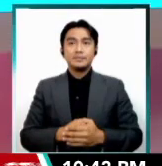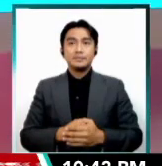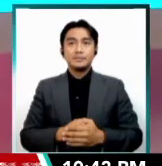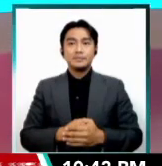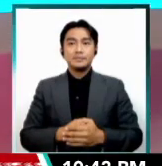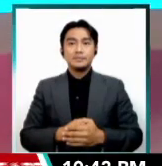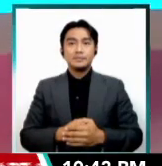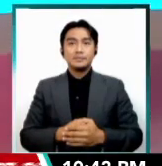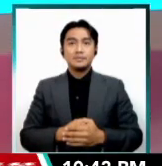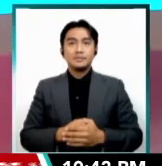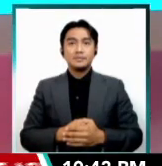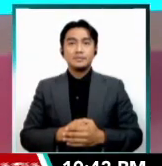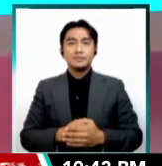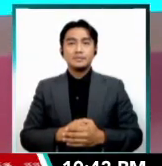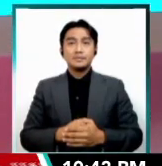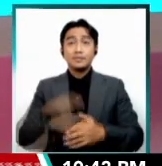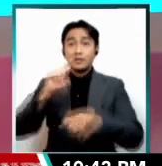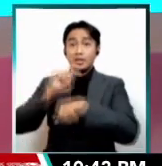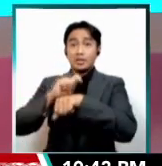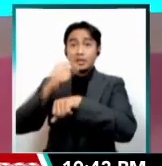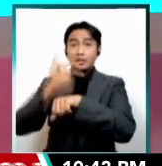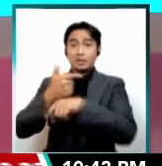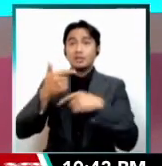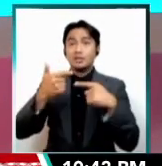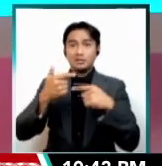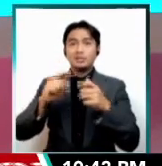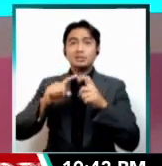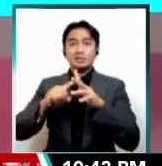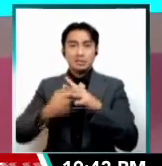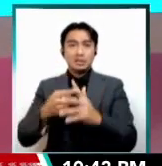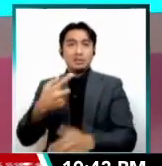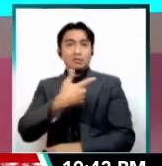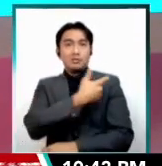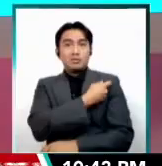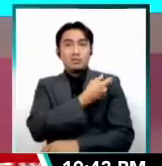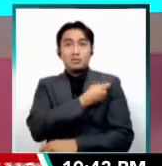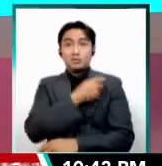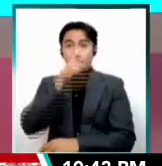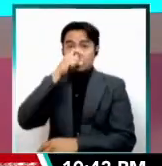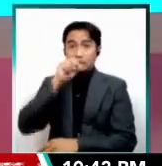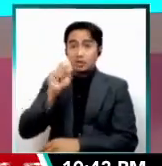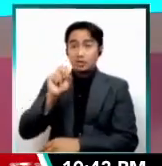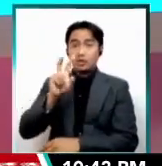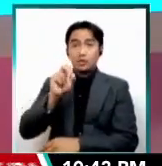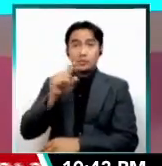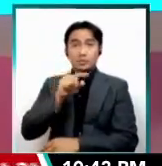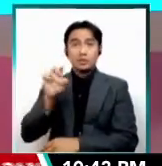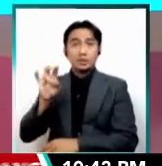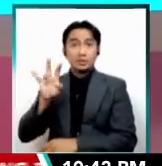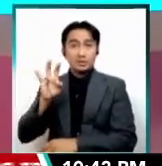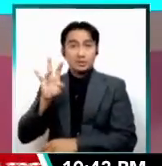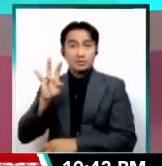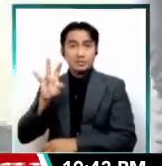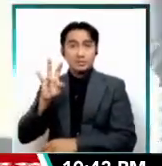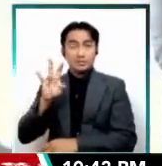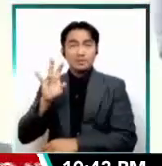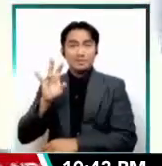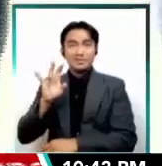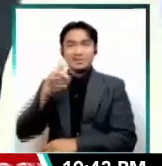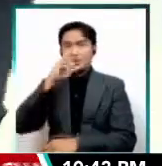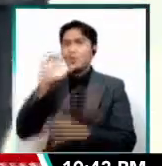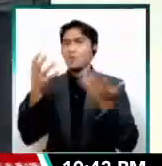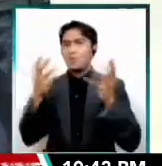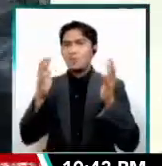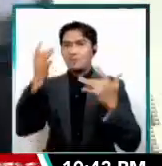Nauna na ang Taguig City sa pagbabakuna kontra COVID sa mga 12 to 17 years old na walang comorbidity. 500 bakuna